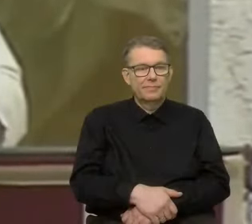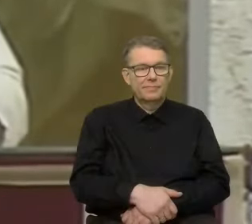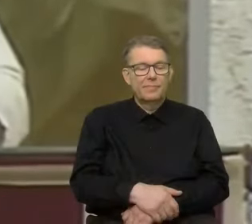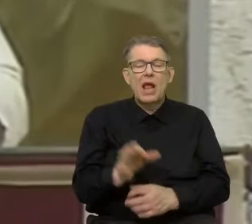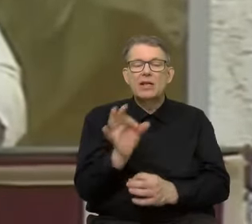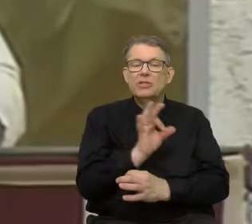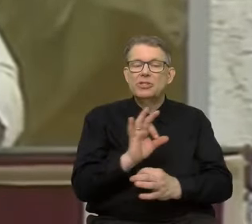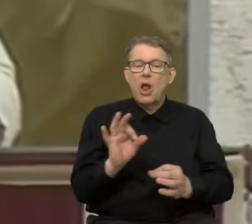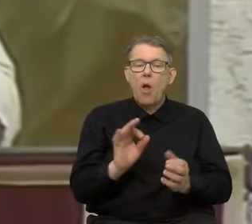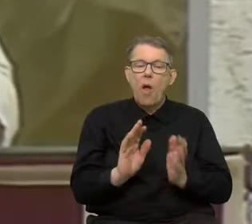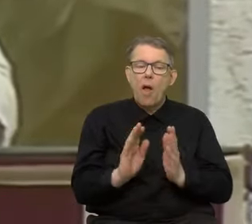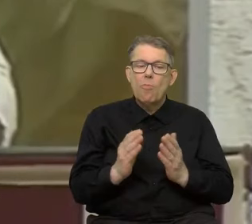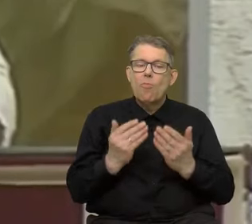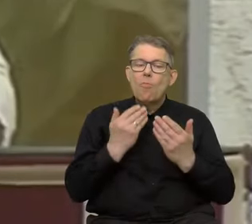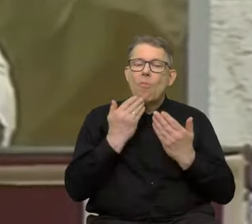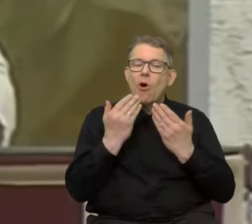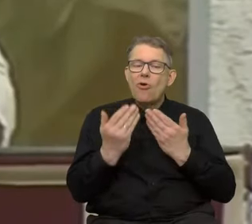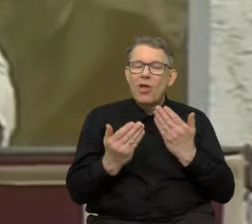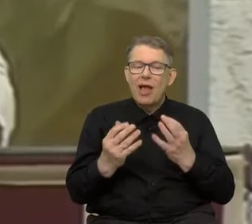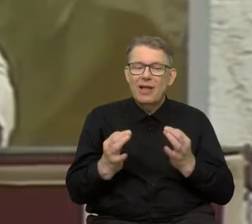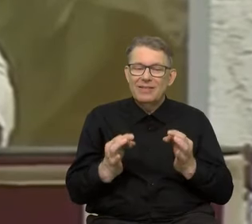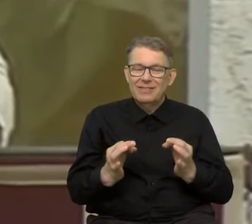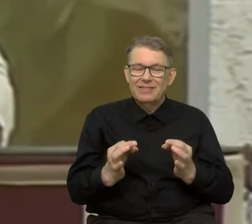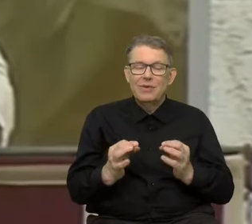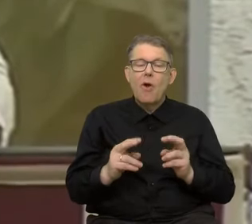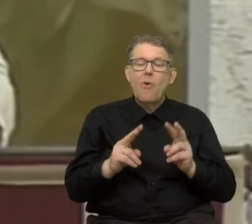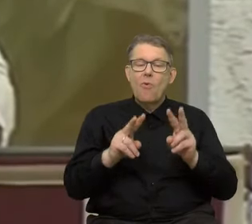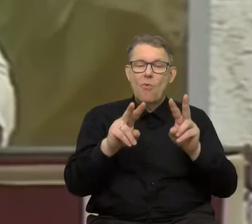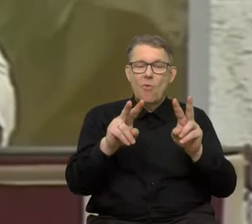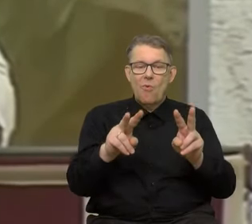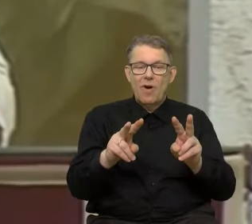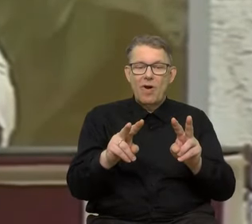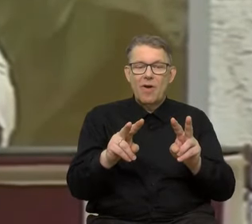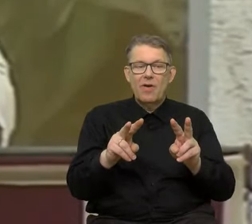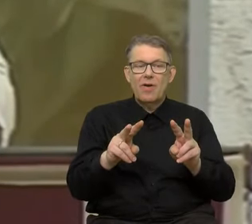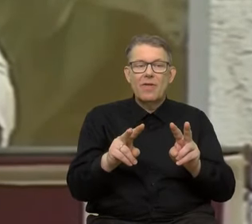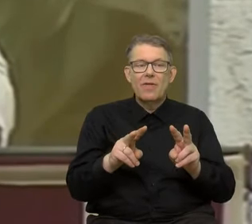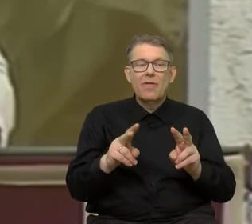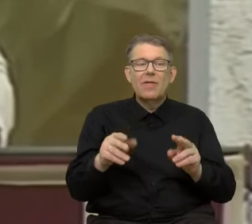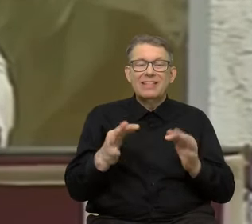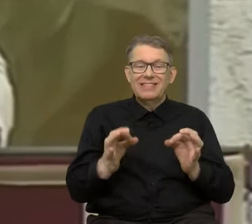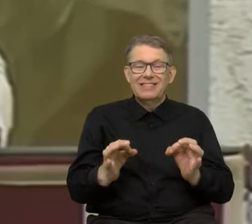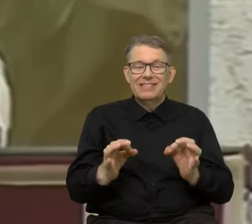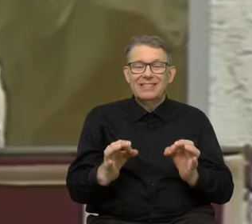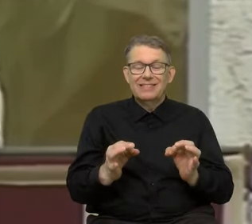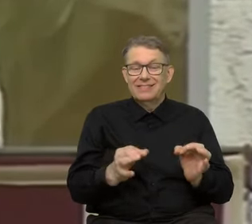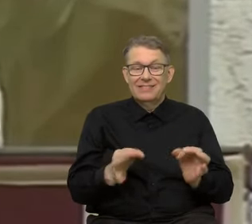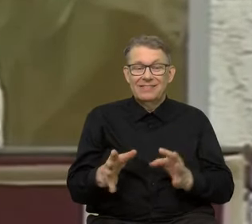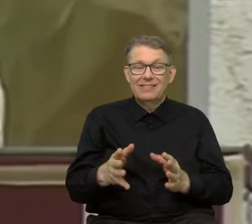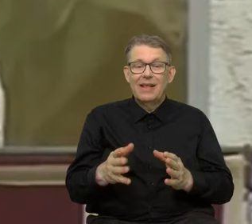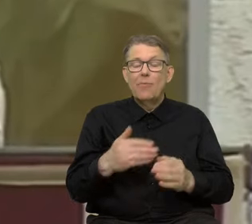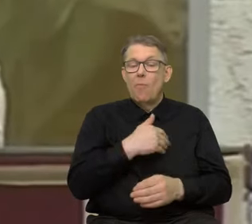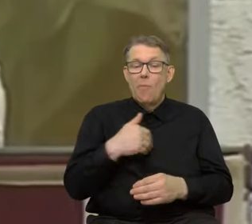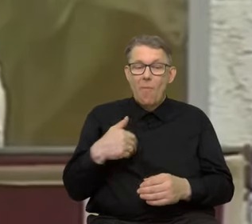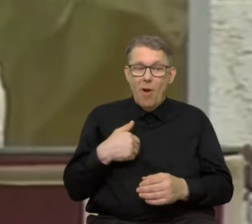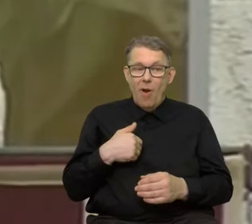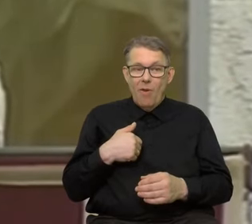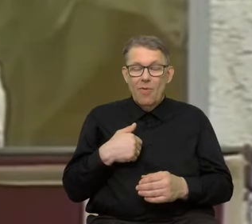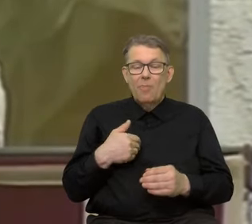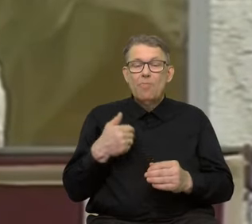W szczególny sposób pozdrawiam dzisiaj uczestników odbywającej się w Polsce